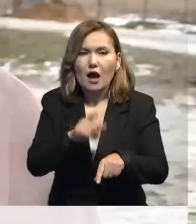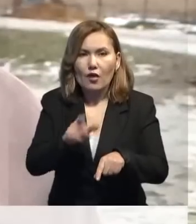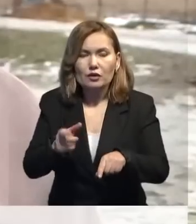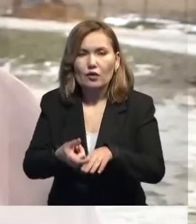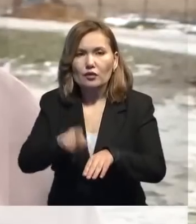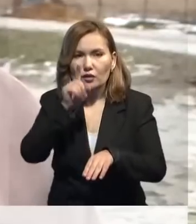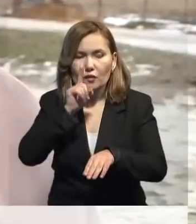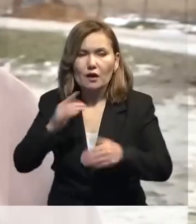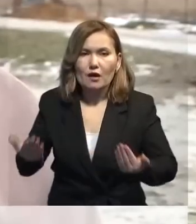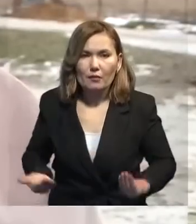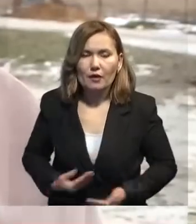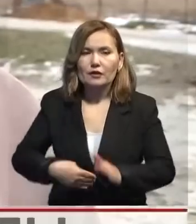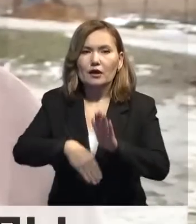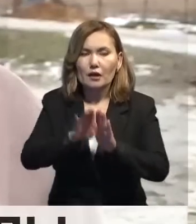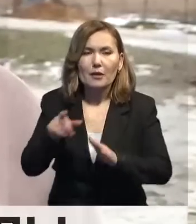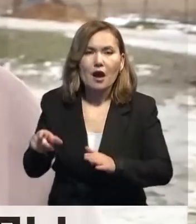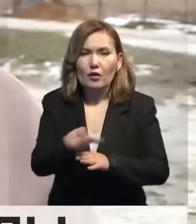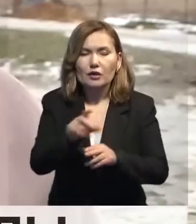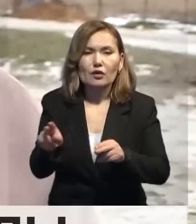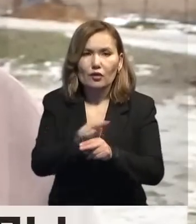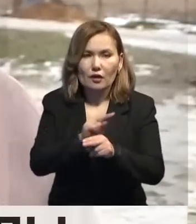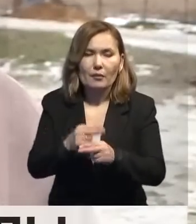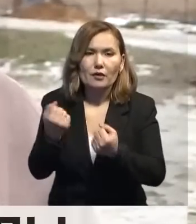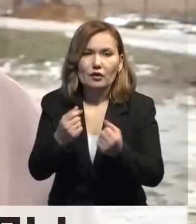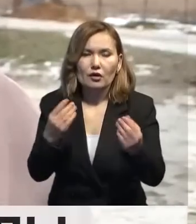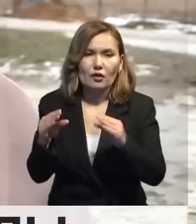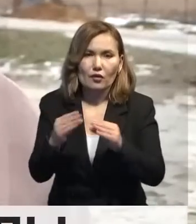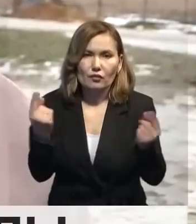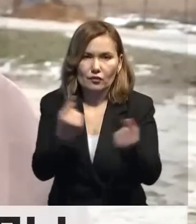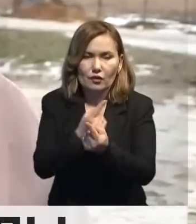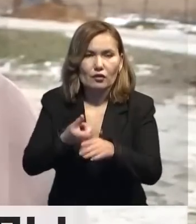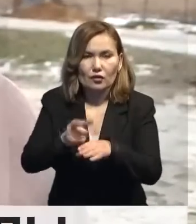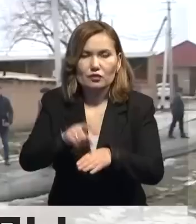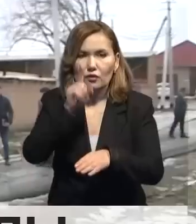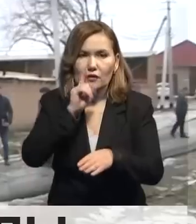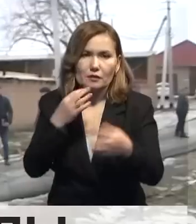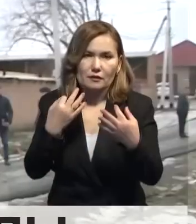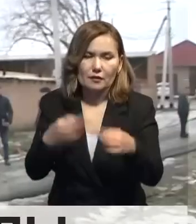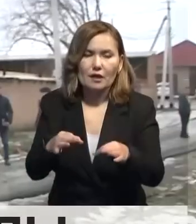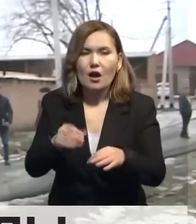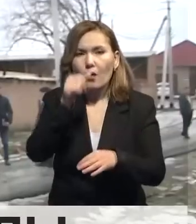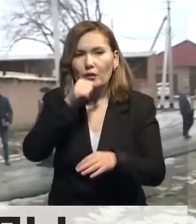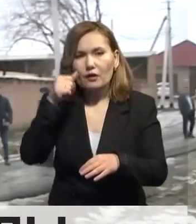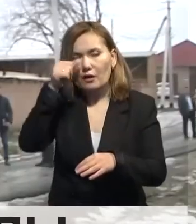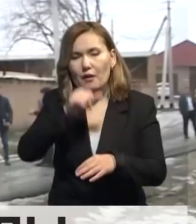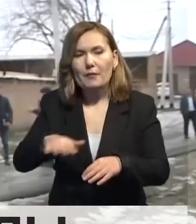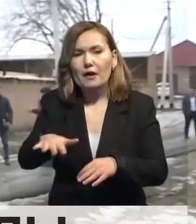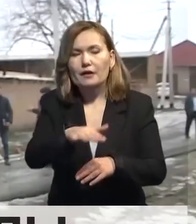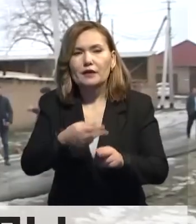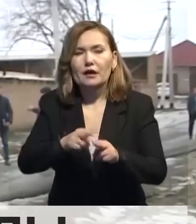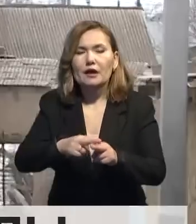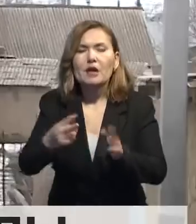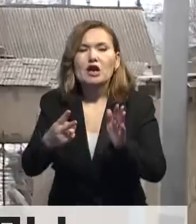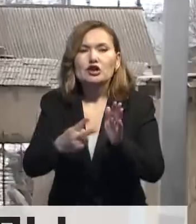тұрғындардың жағдайы, көліктердің жүру жағдайы өте жақсы жағдайға келді деп ойлаймын. Былтыр Сарағаш ауданындағы 7 елді